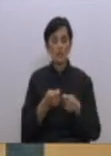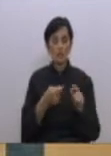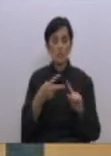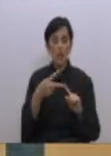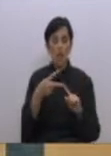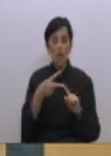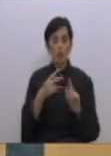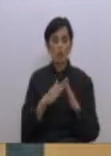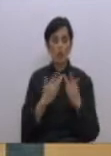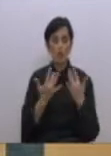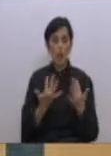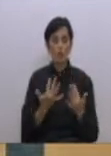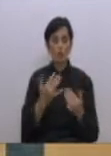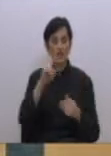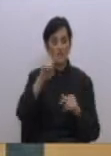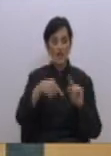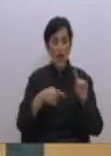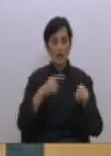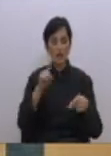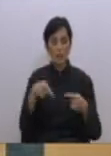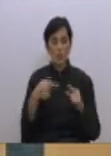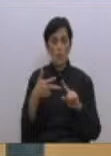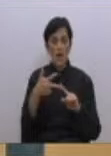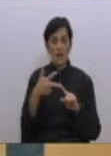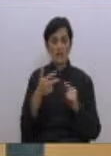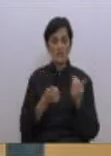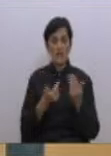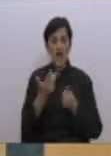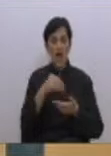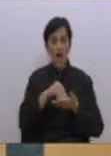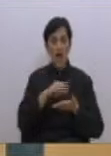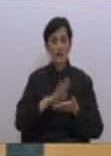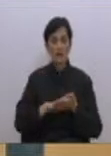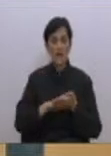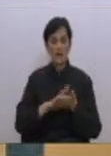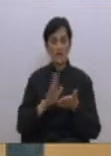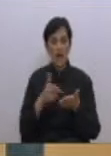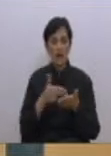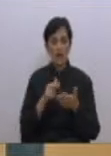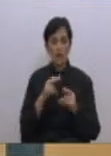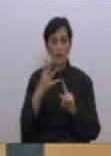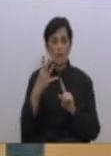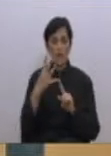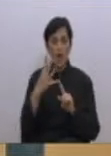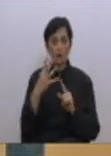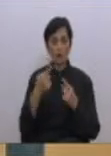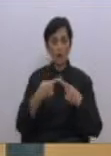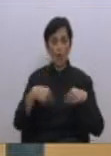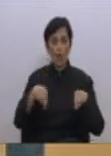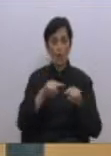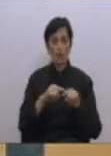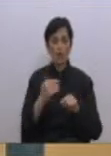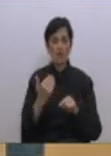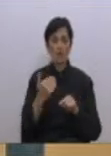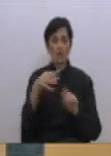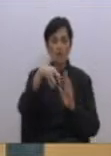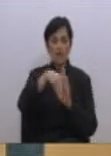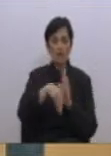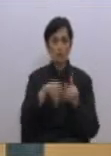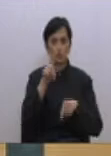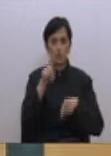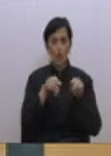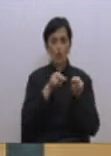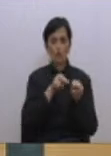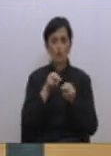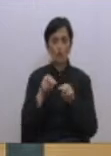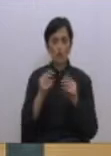მეორე მოთხოვნები და ვალდებულებები, მესამე არის აღრიცხვა ანგარიშკება, ხოლო მეოთხე არის ორგანიზაციაში არსებული ზოგადი